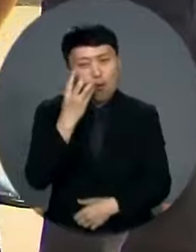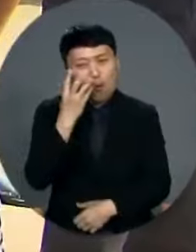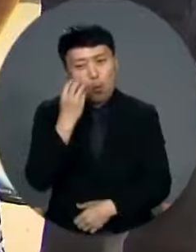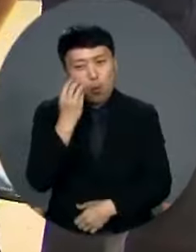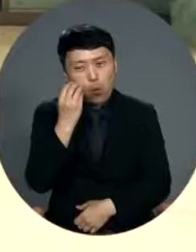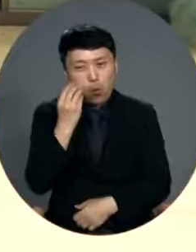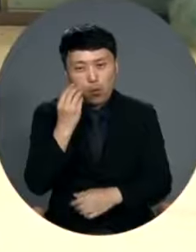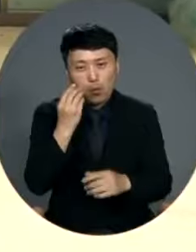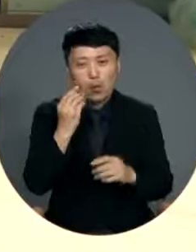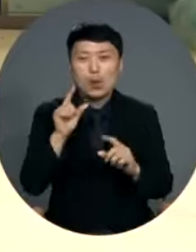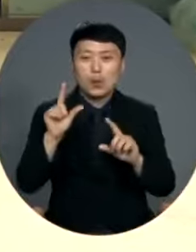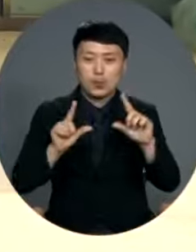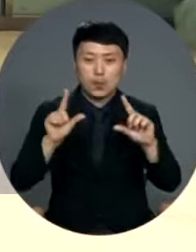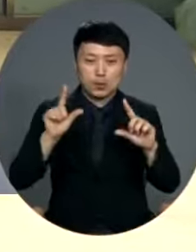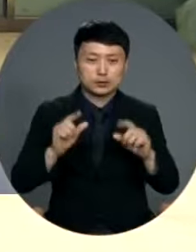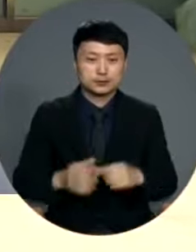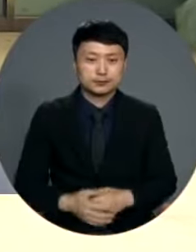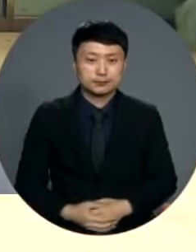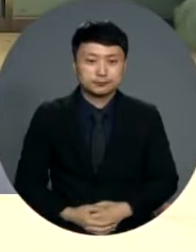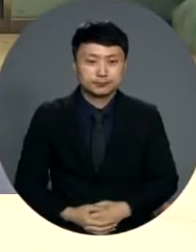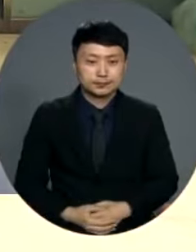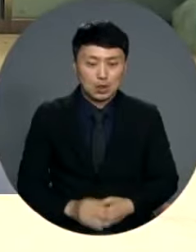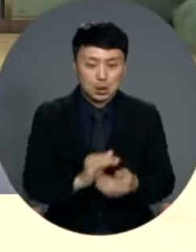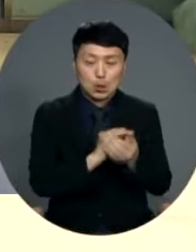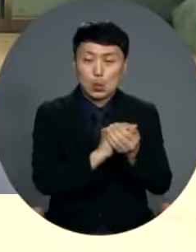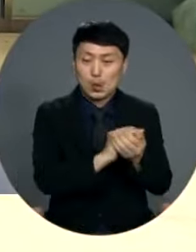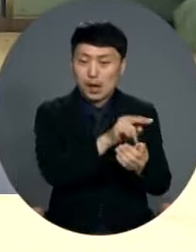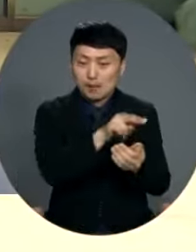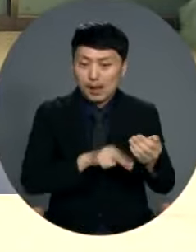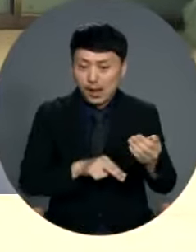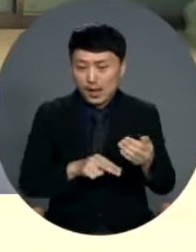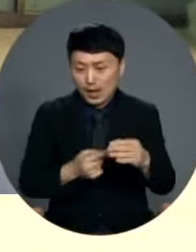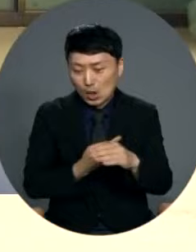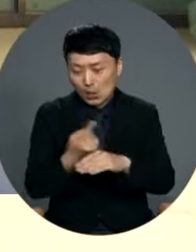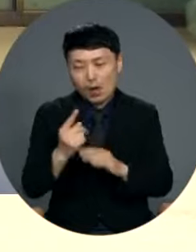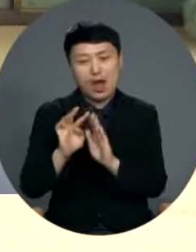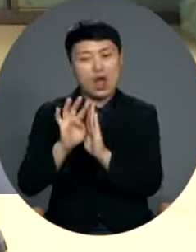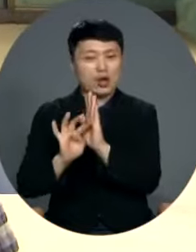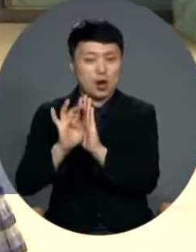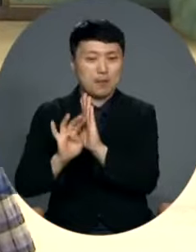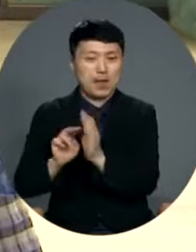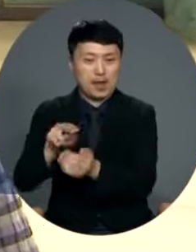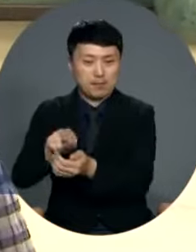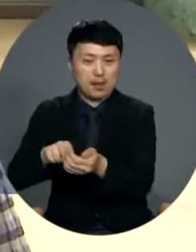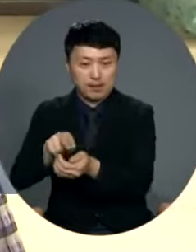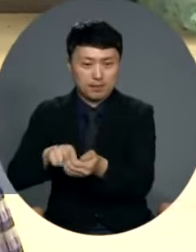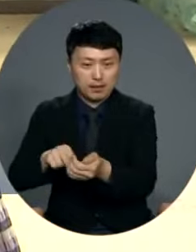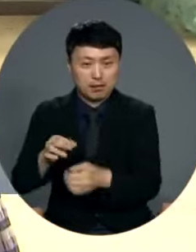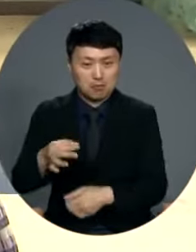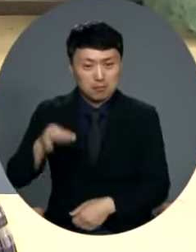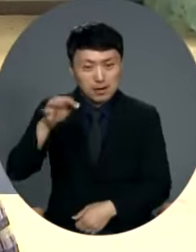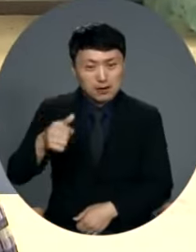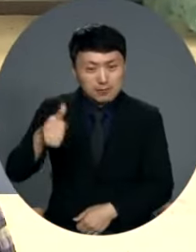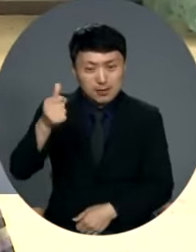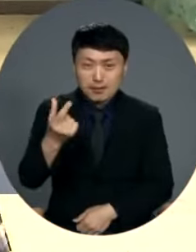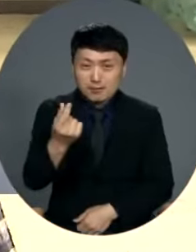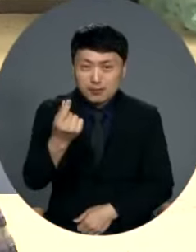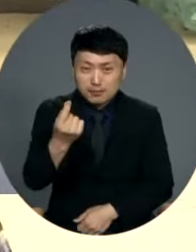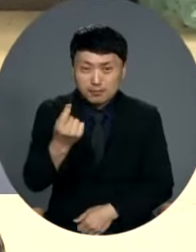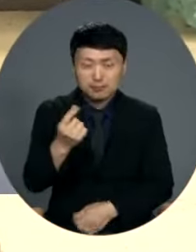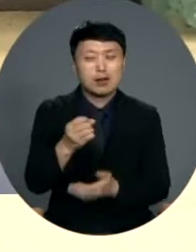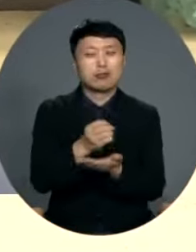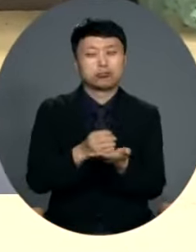교차합니다. 일부는 수매, 농협 수매 되고 나머지는 경쟁가. 그렇지. 값을 잘 받아야 될 텐데. 그게야.